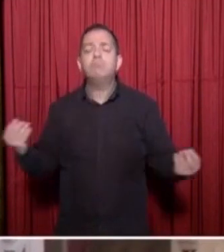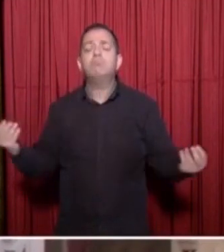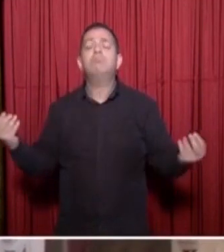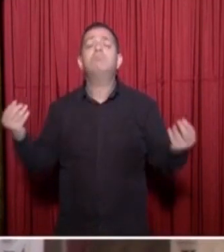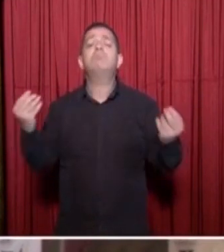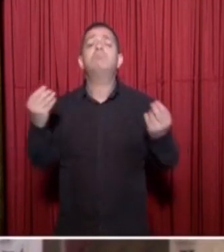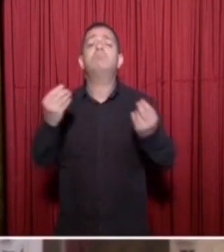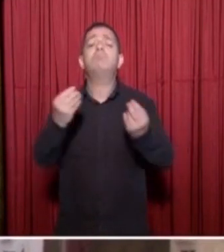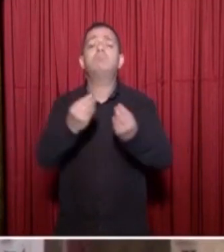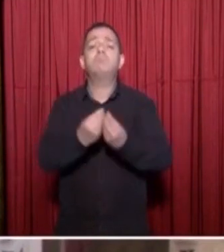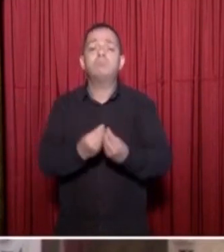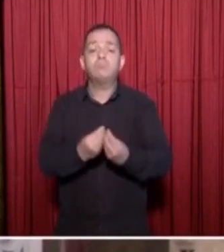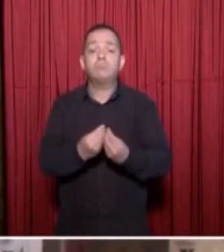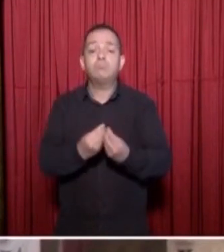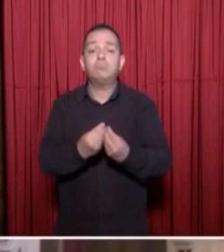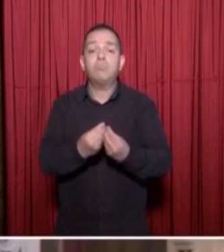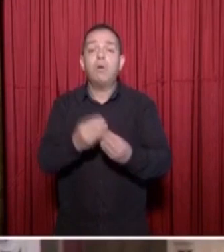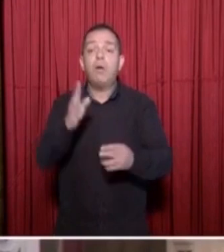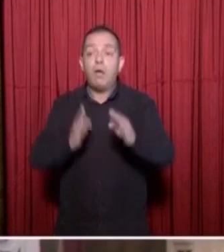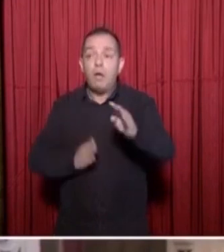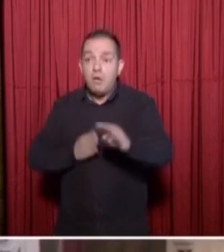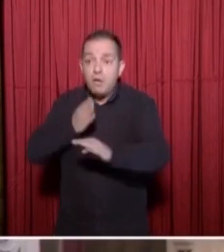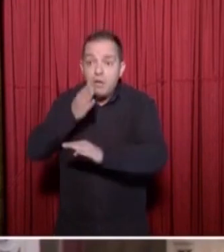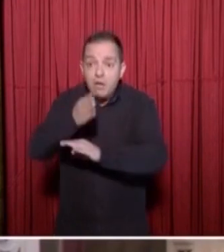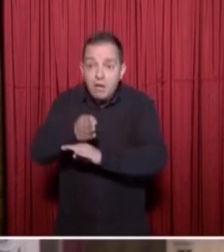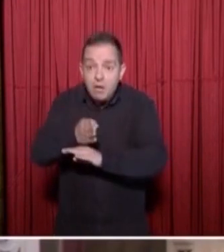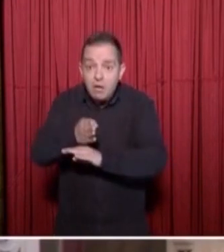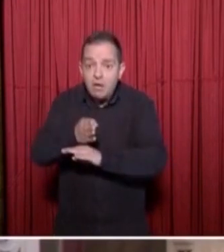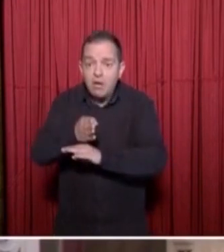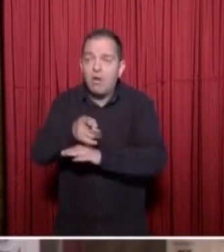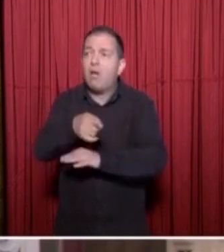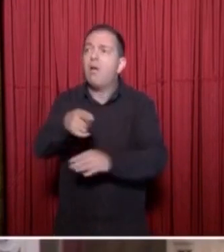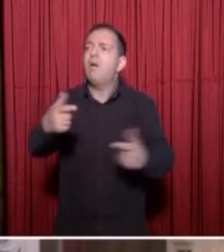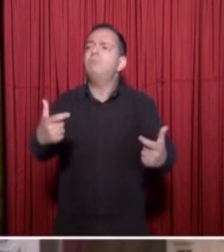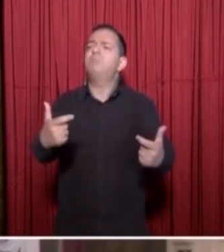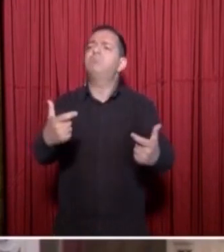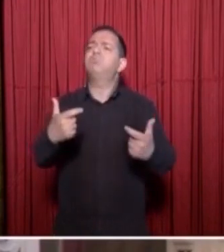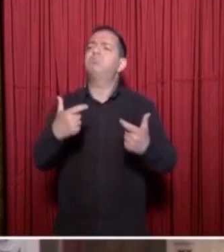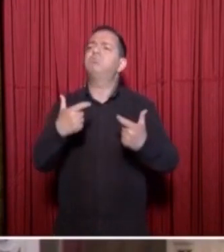Ina, ina.